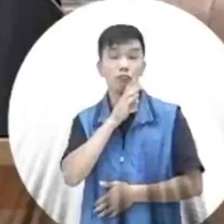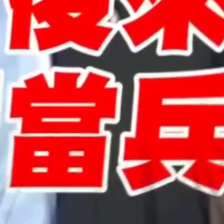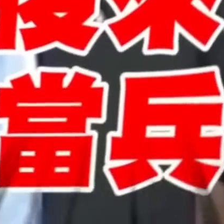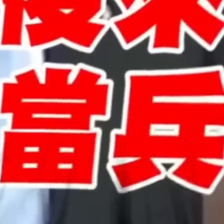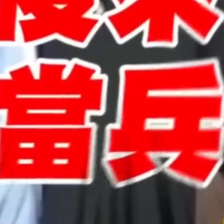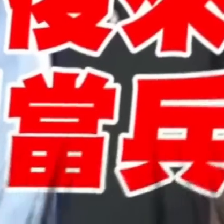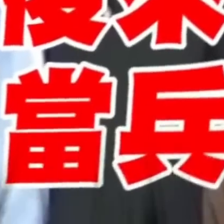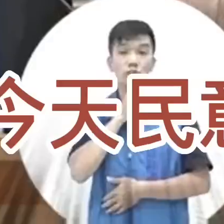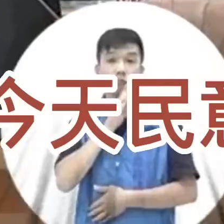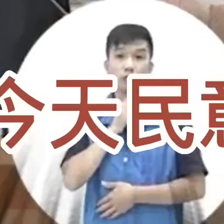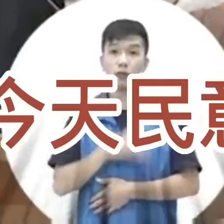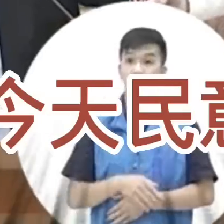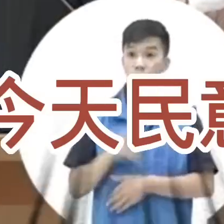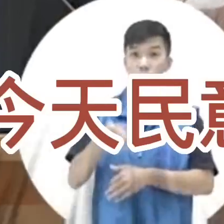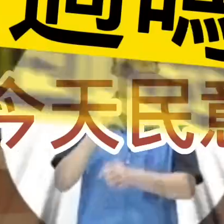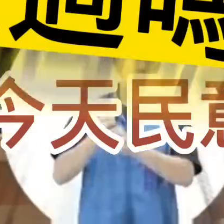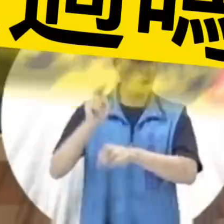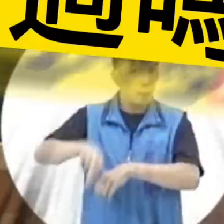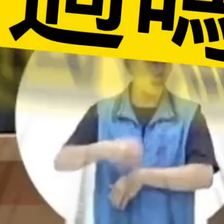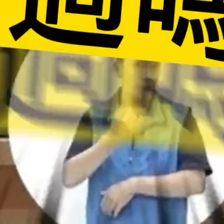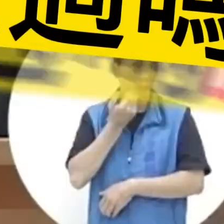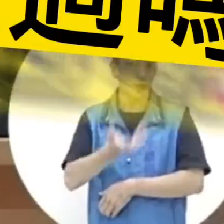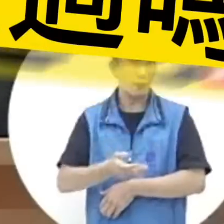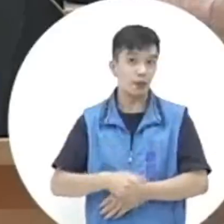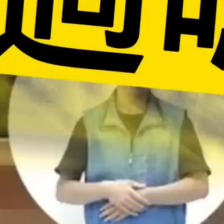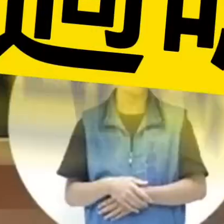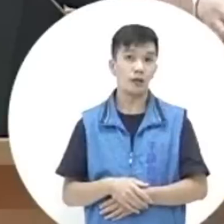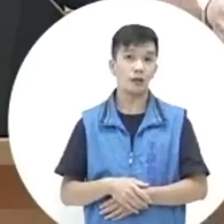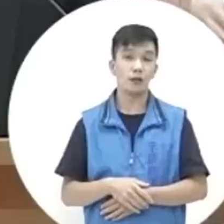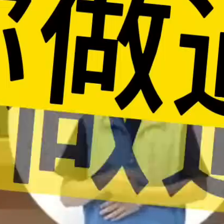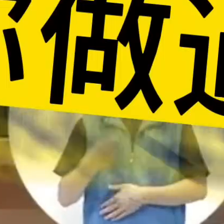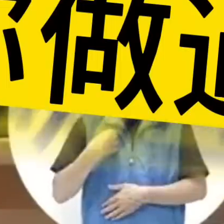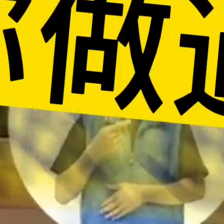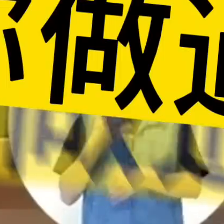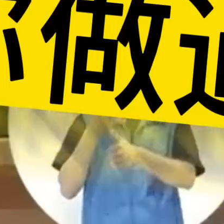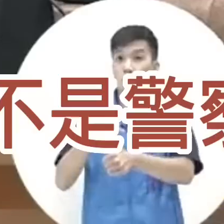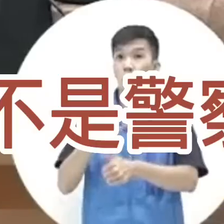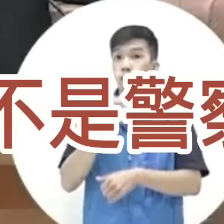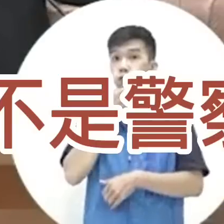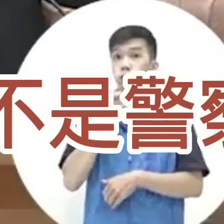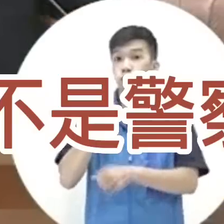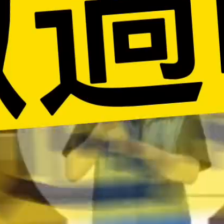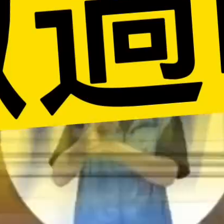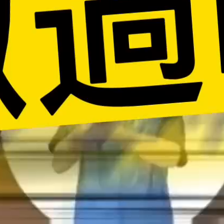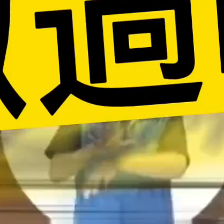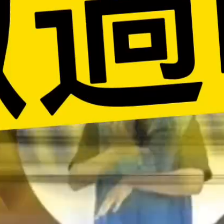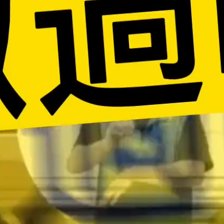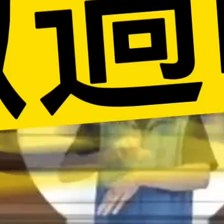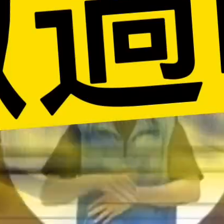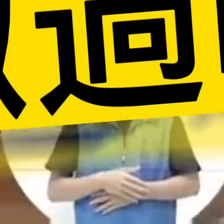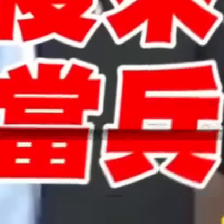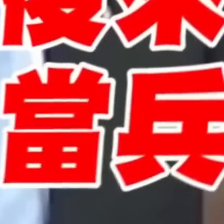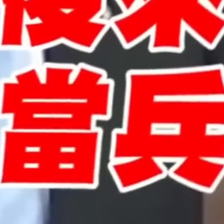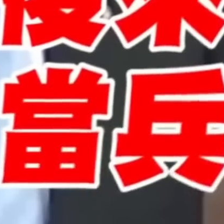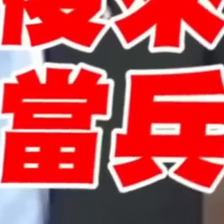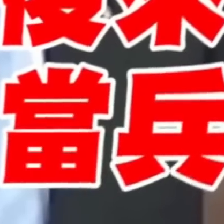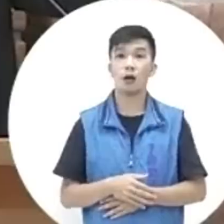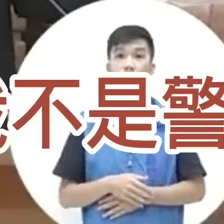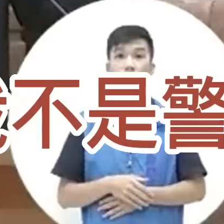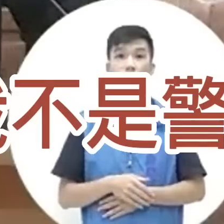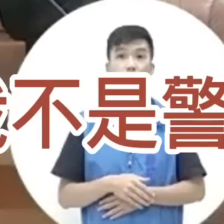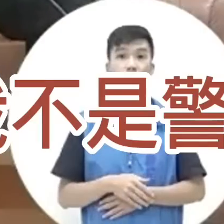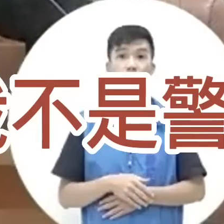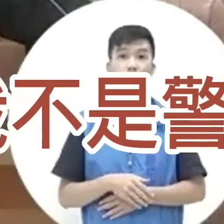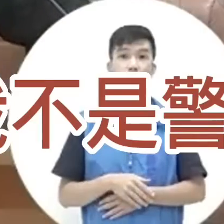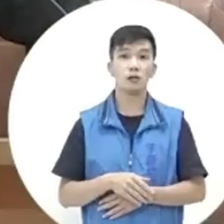吗？ 我后来不用当兵。 我今天担任民意代表。 你做过吗？我都问你，你做过吗？ 我不是警察。 你做过吗？ 我后来不用当兵。